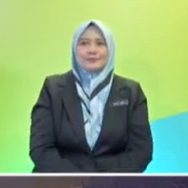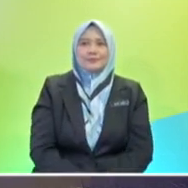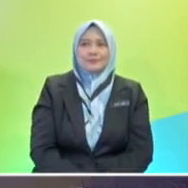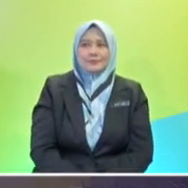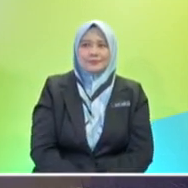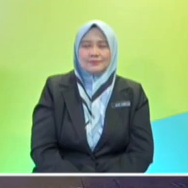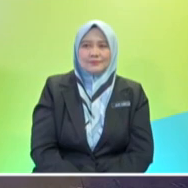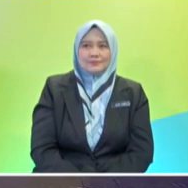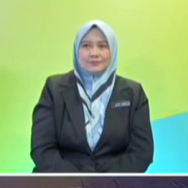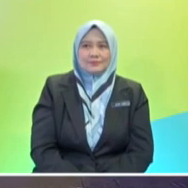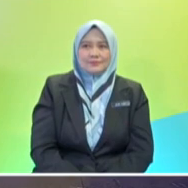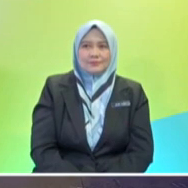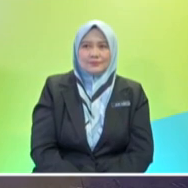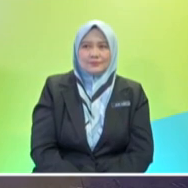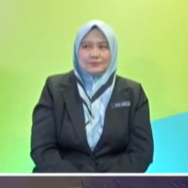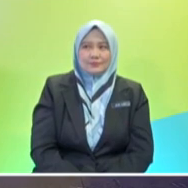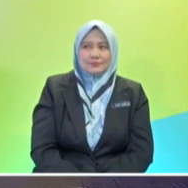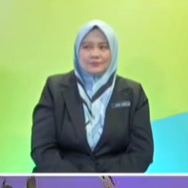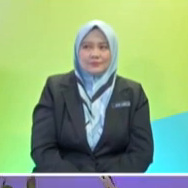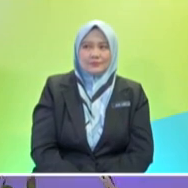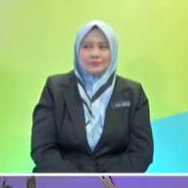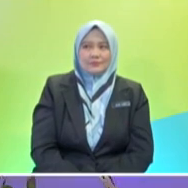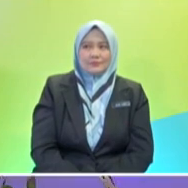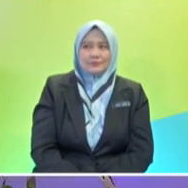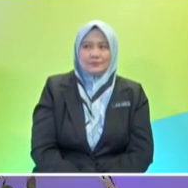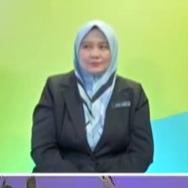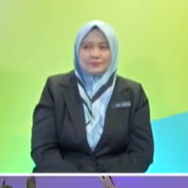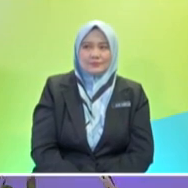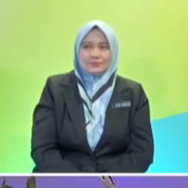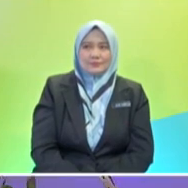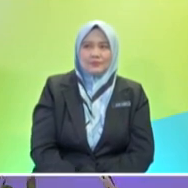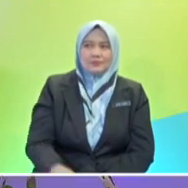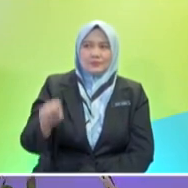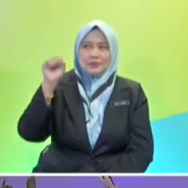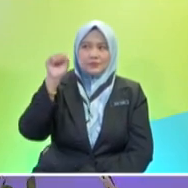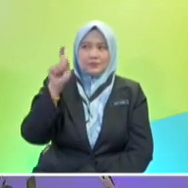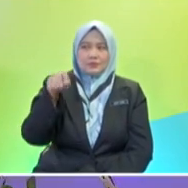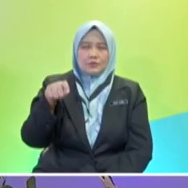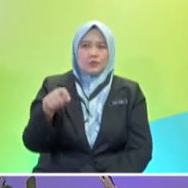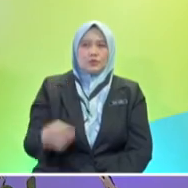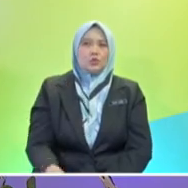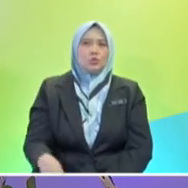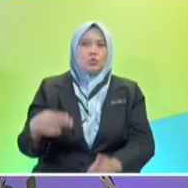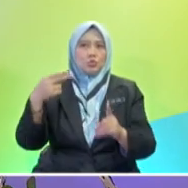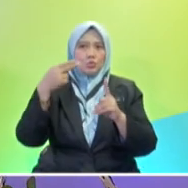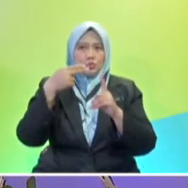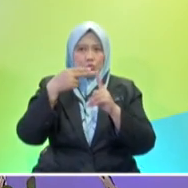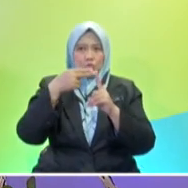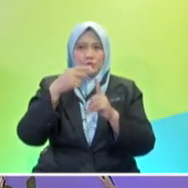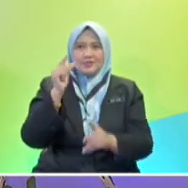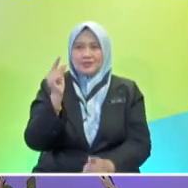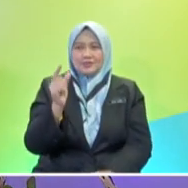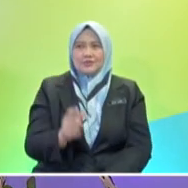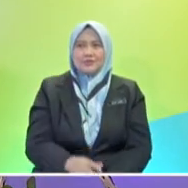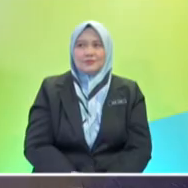tulis huruf S boleh ditulis dengan secara huruf kecil. Huruf kecil. Yeah. Baik. Baiklah. Jadi, lima wah tadi, cikgu. Lima